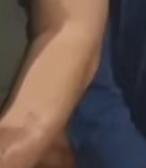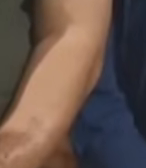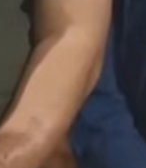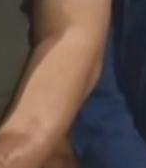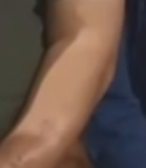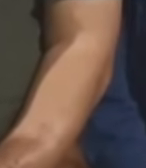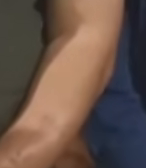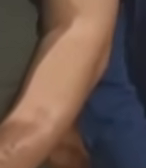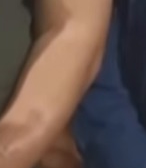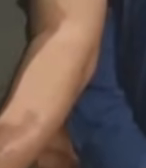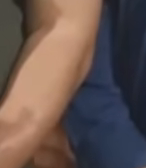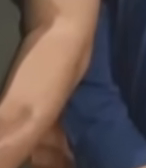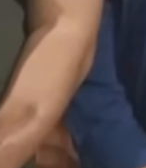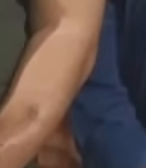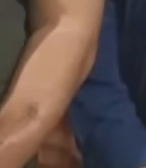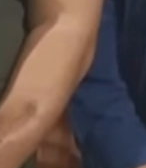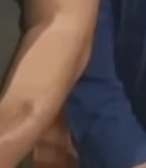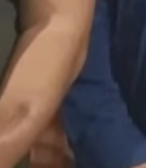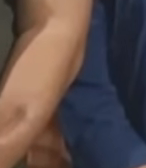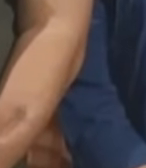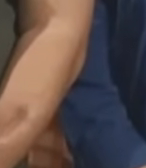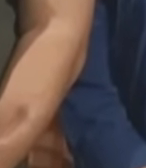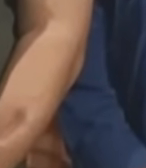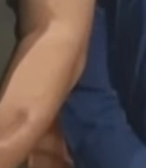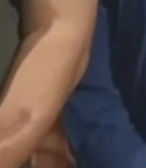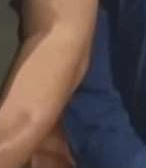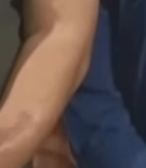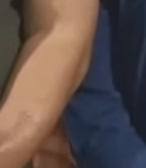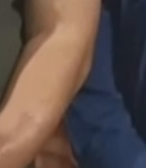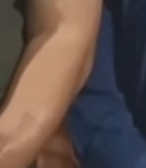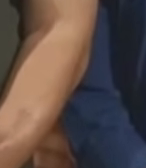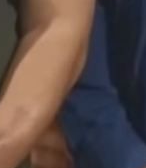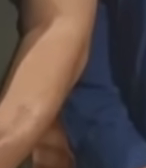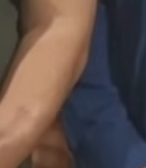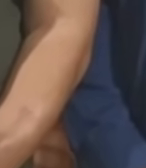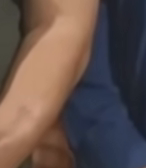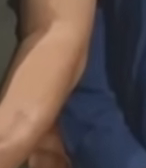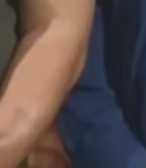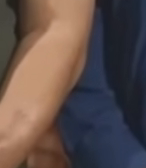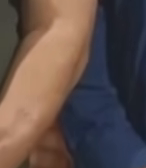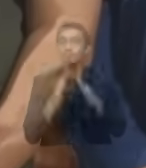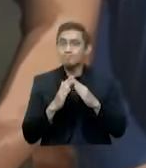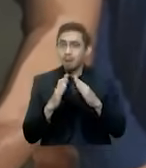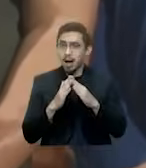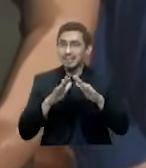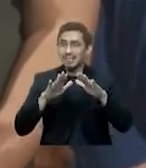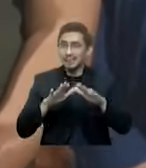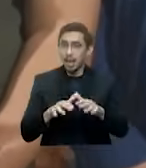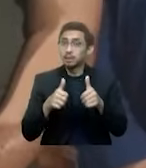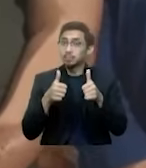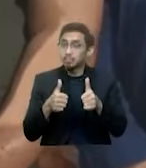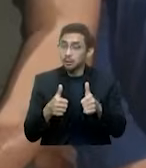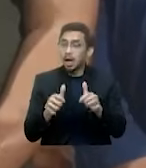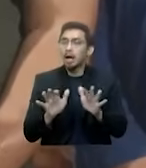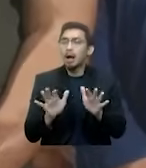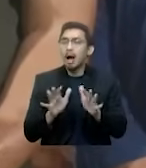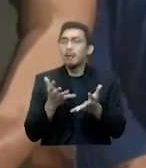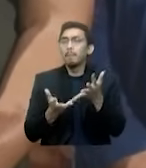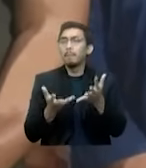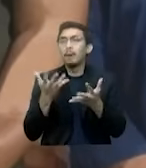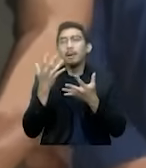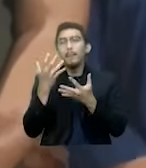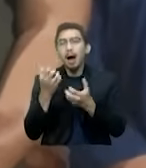Bangunan, sekiranya kondisi bangunan rumahnya memang sudah tidak layak, kami berharap tidak